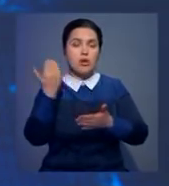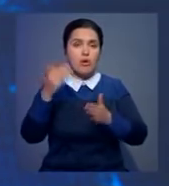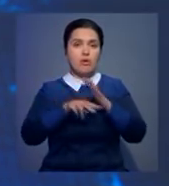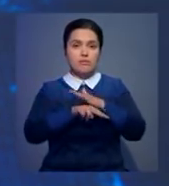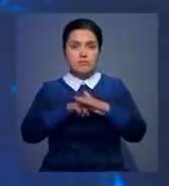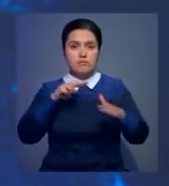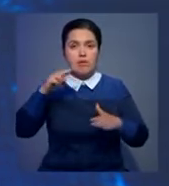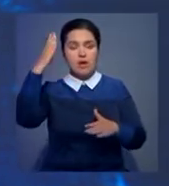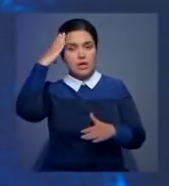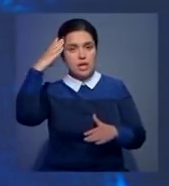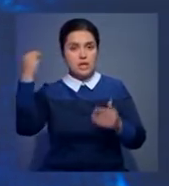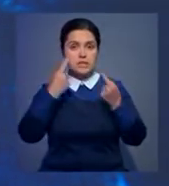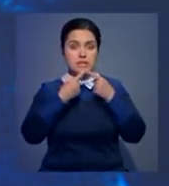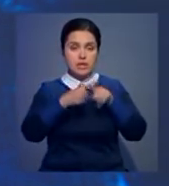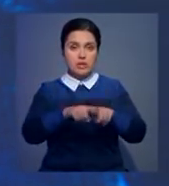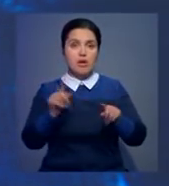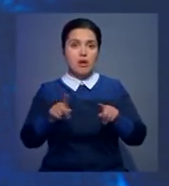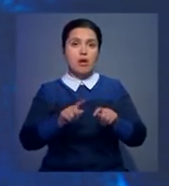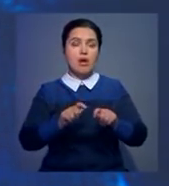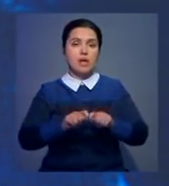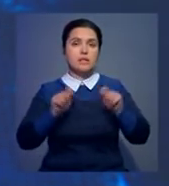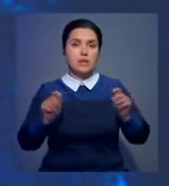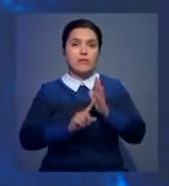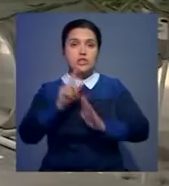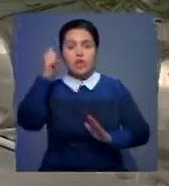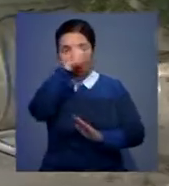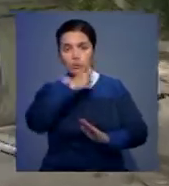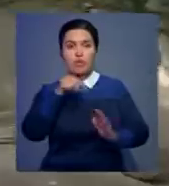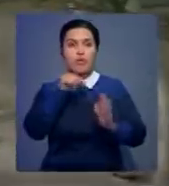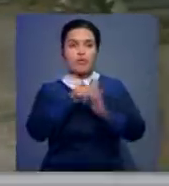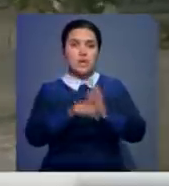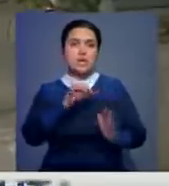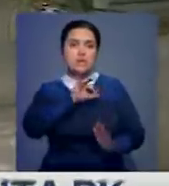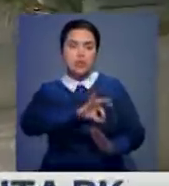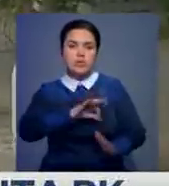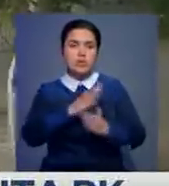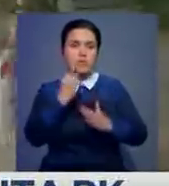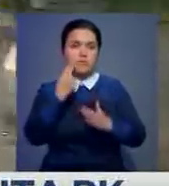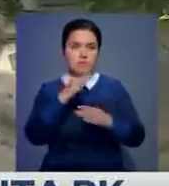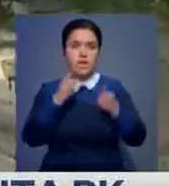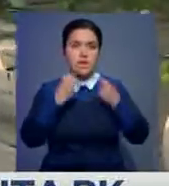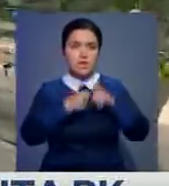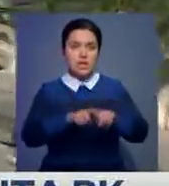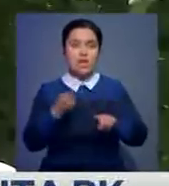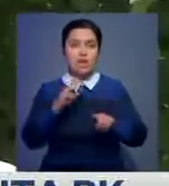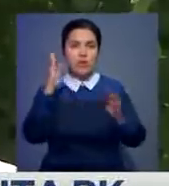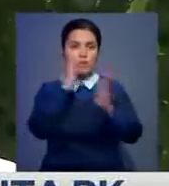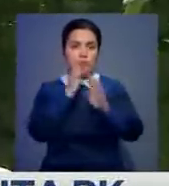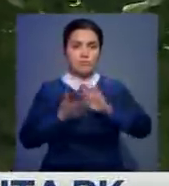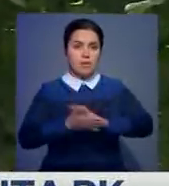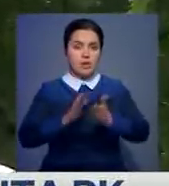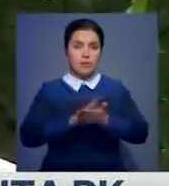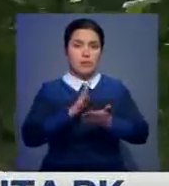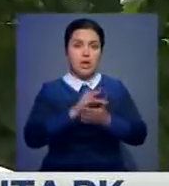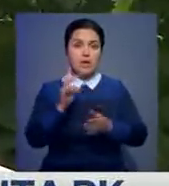голландской технологии. Предприятие запущено в начале года. В теплице используются новейшие конструктивные решения для поддержания климата. При выходе